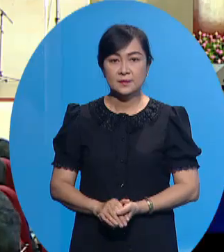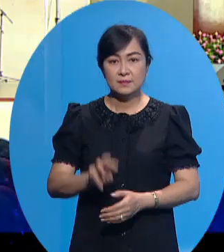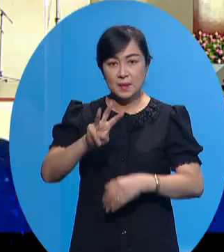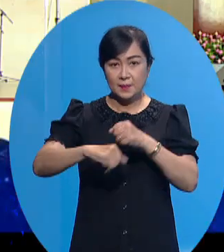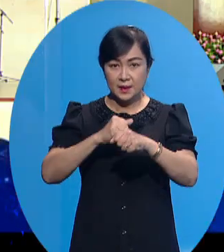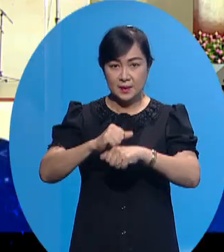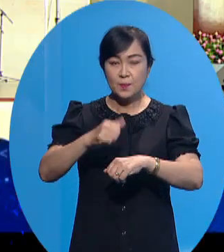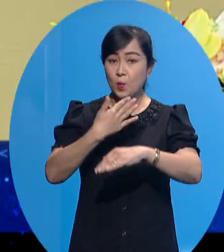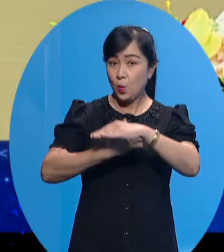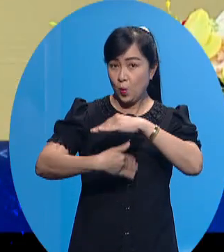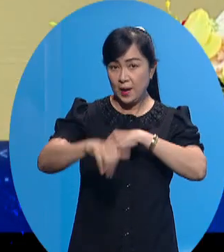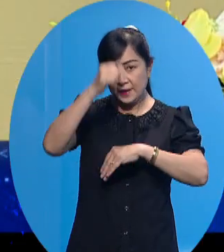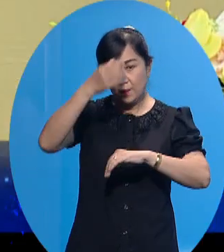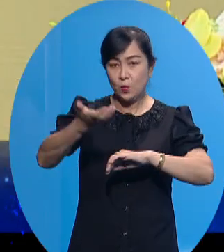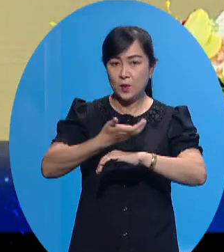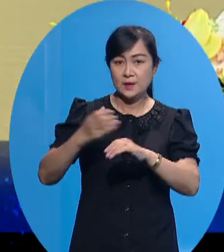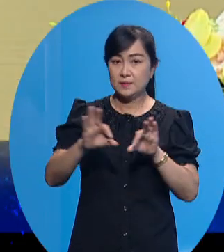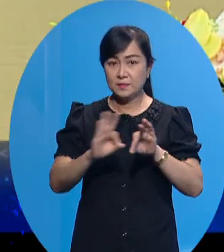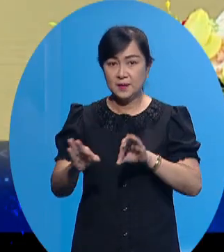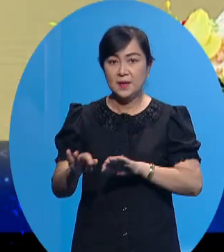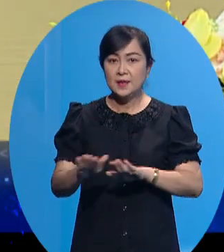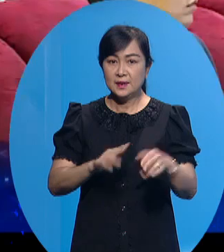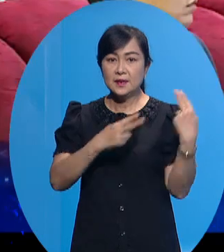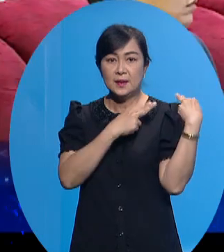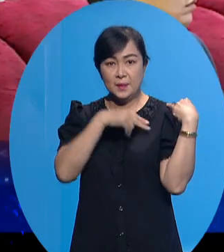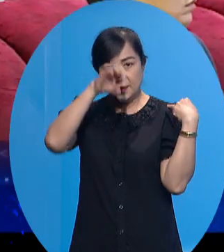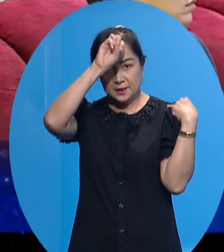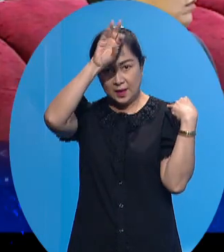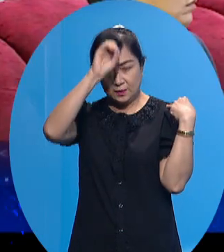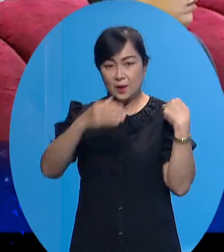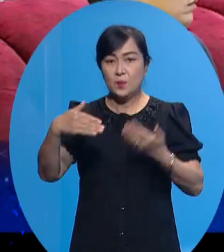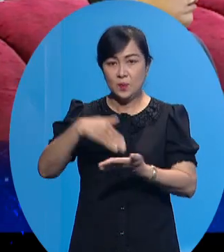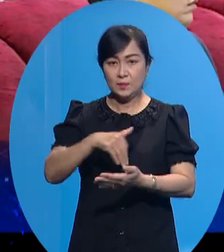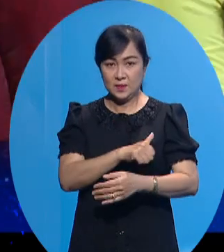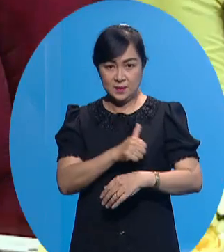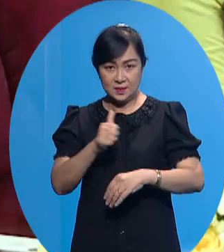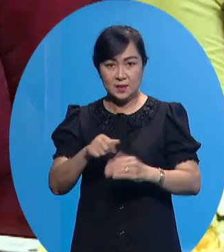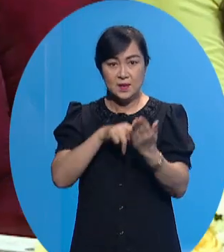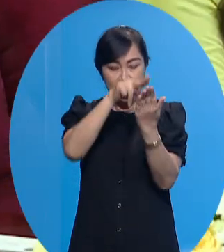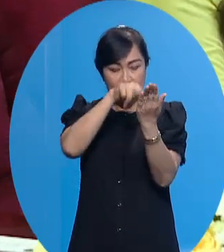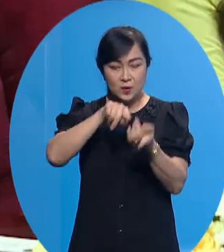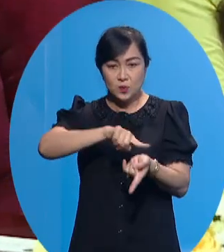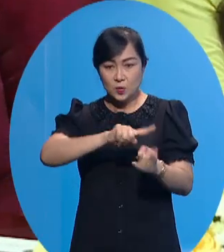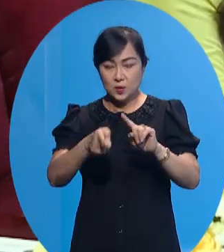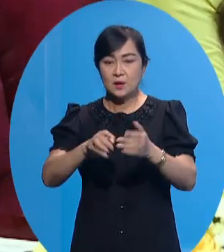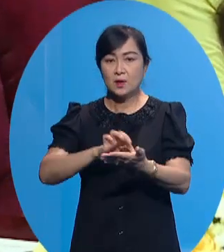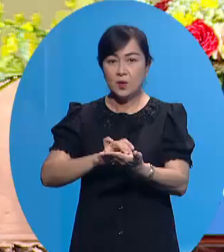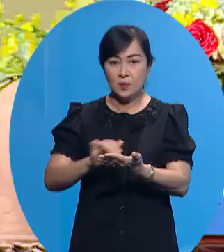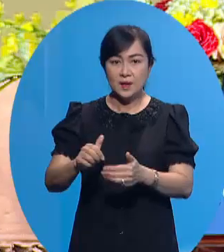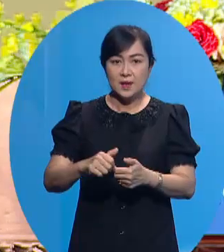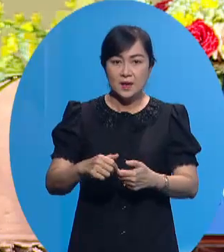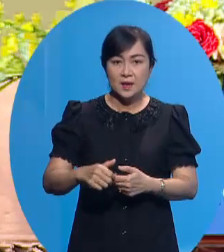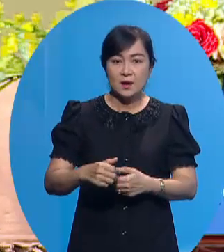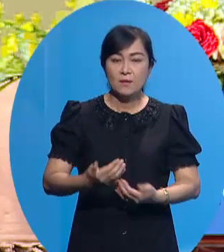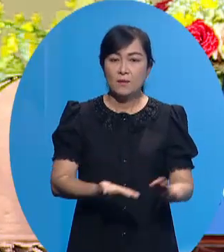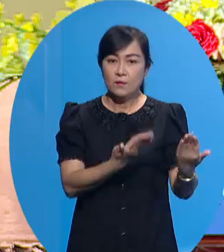Gần 30 năm qua, Đại học Quốc gia Thành phố Hồ Chí Minh đã thực hiện sứ mệnh đào tạo, bồi dưỡng nhân tài, nghiên cứu, chuyển giao công nghệ, gắn kết phục